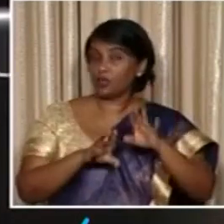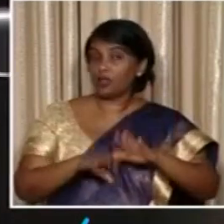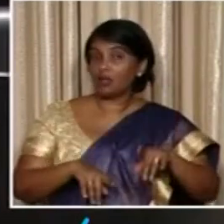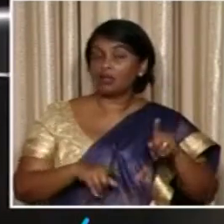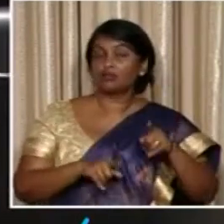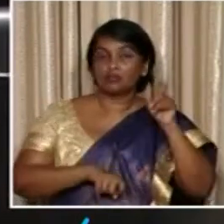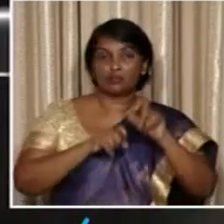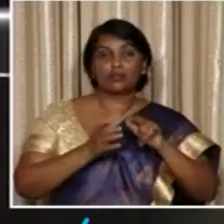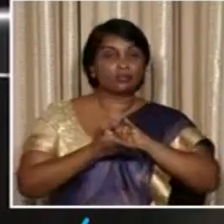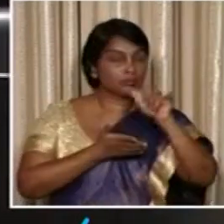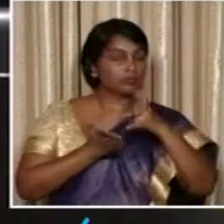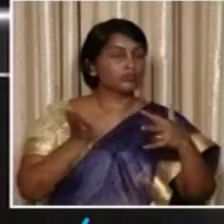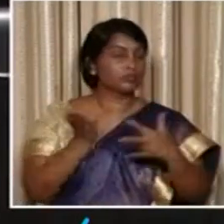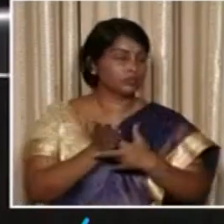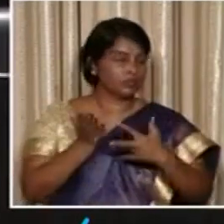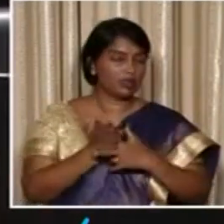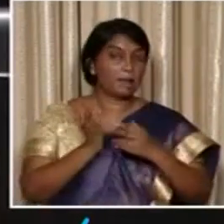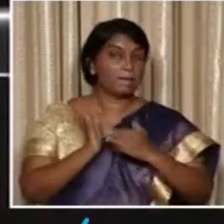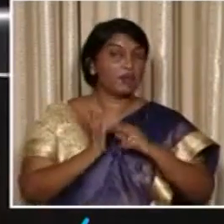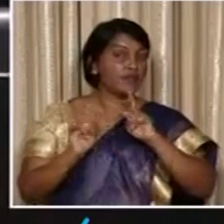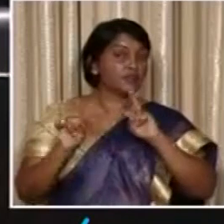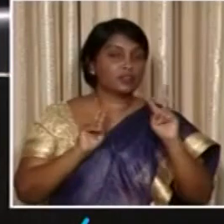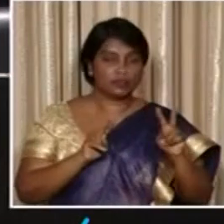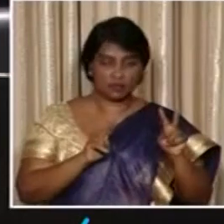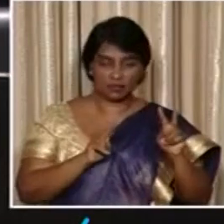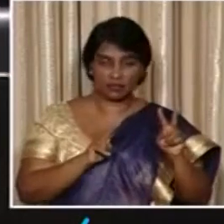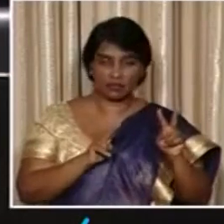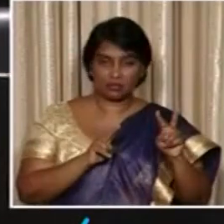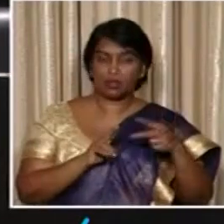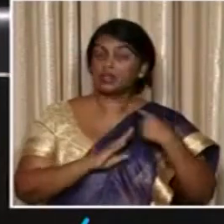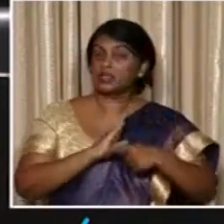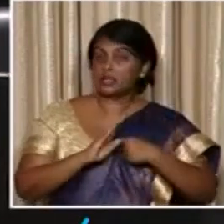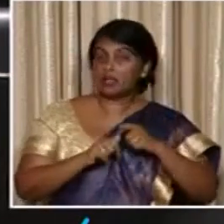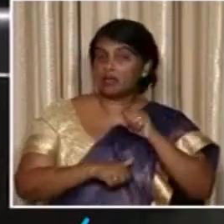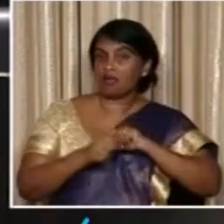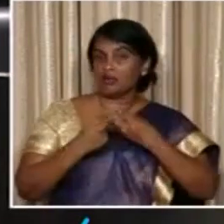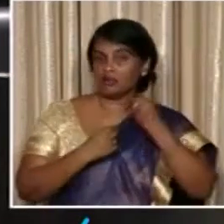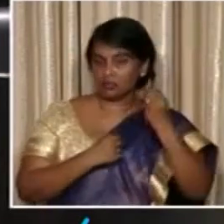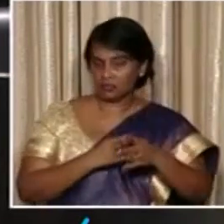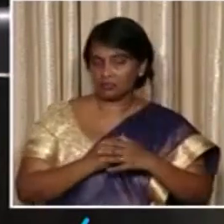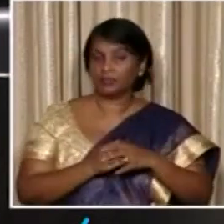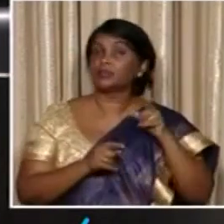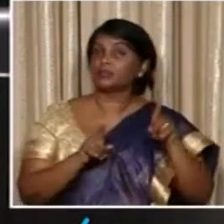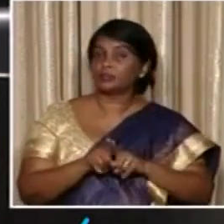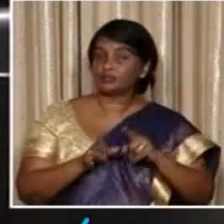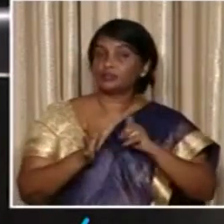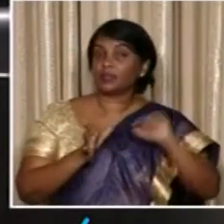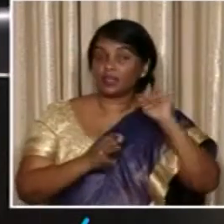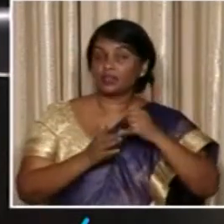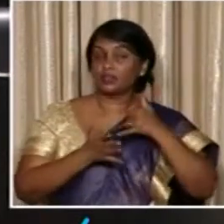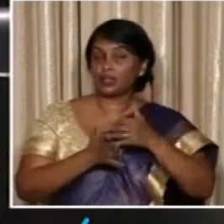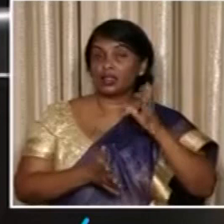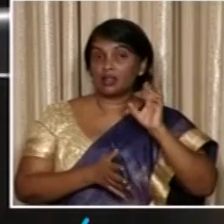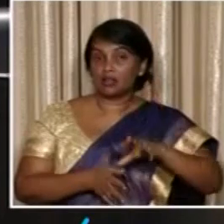ක්‍රීඩකයන්ගේ නිලධාරීන්ගේ ගුවන්කම සඳහා රුපියල් මිලියන 22ක් ශ්‍රී ලංකා ආයතනයෙන් ගෙවලා තියෙනවා. ඒ වගේම ආසියානු කුසලාන